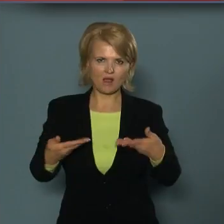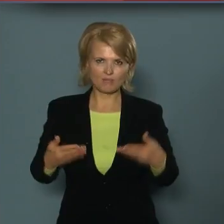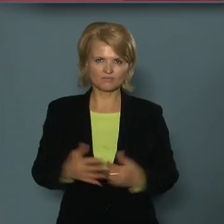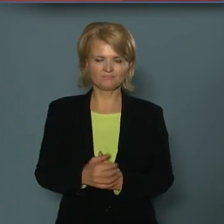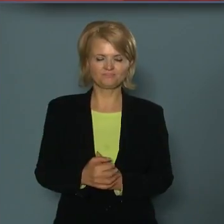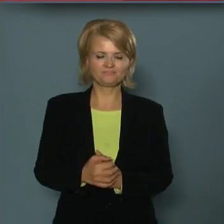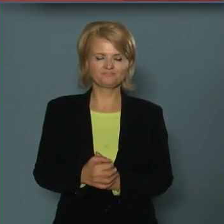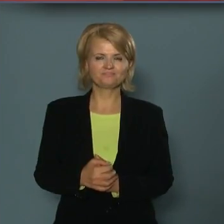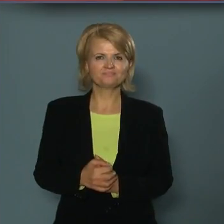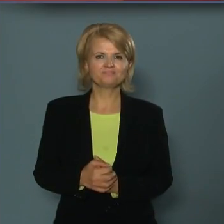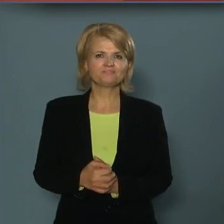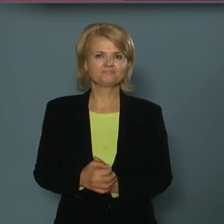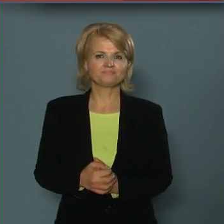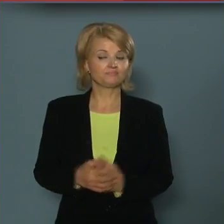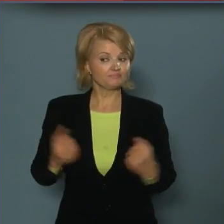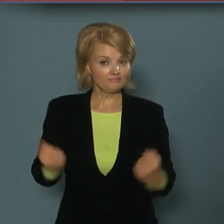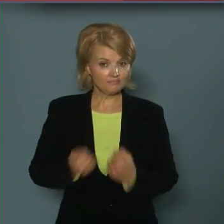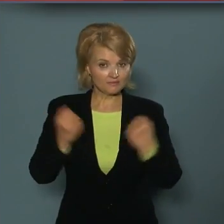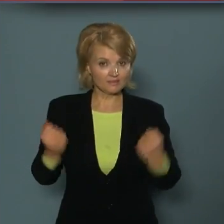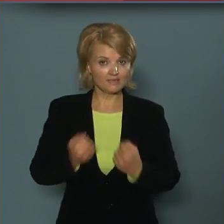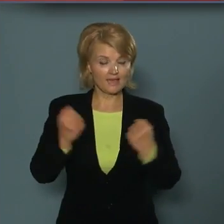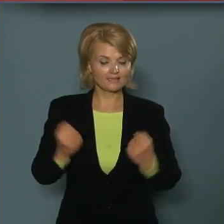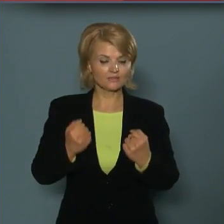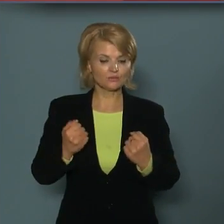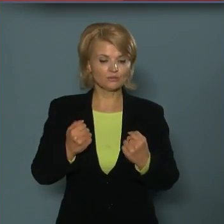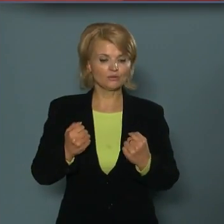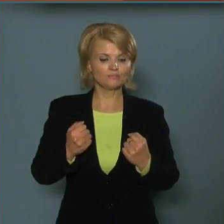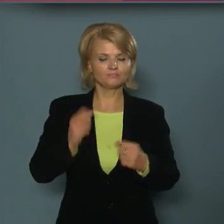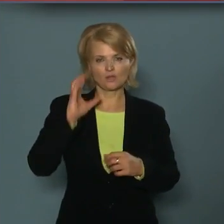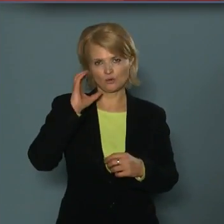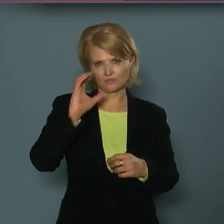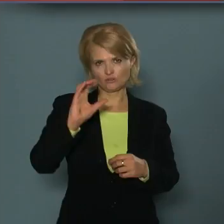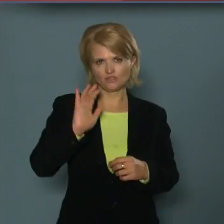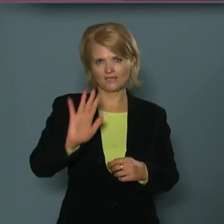és tulajdonképpen mi igyekszünk, és az összes többi majd a közönség.